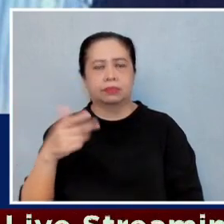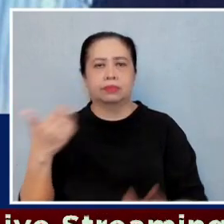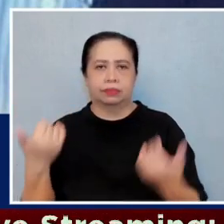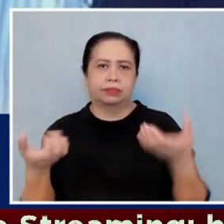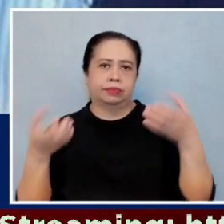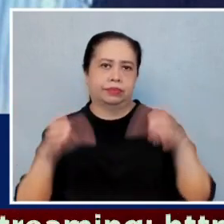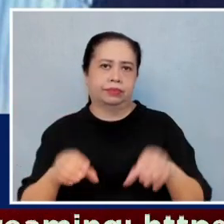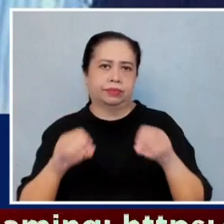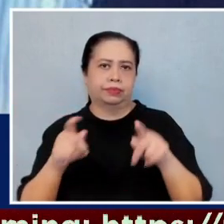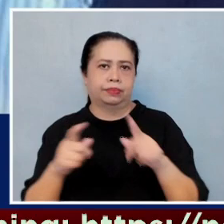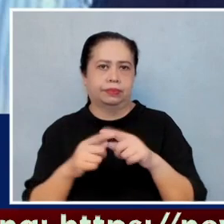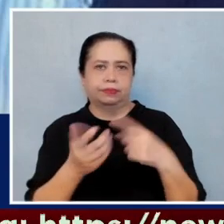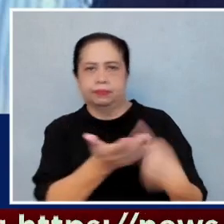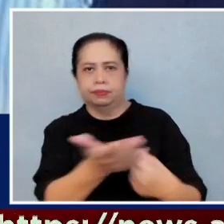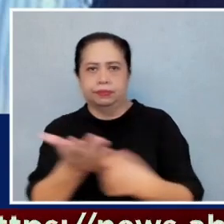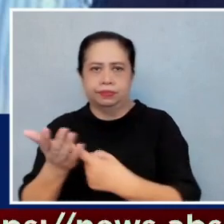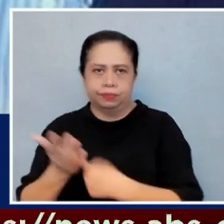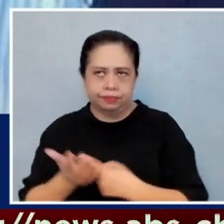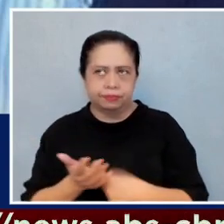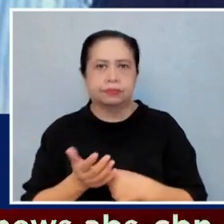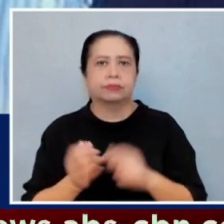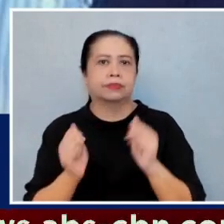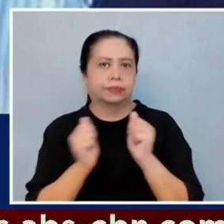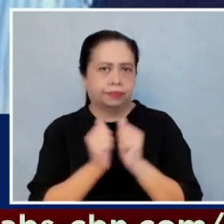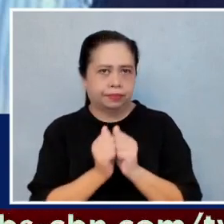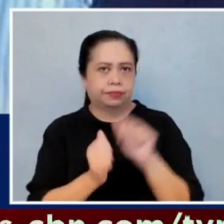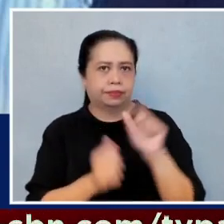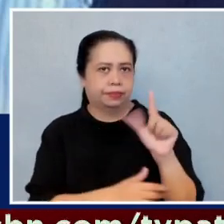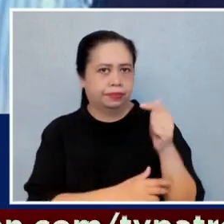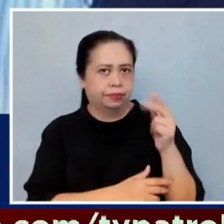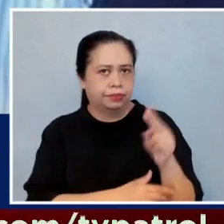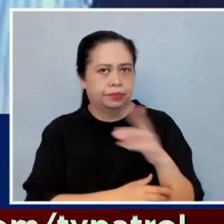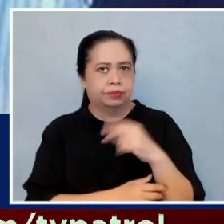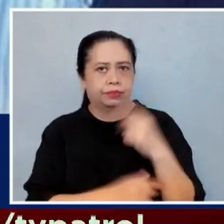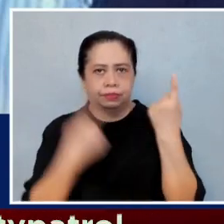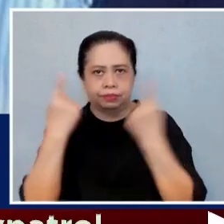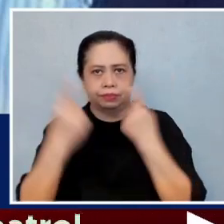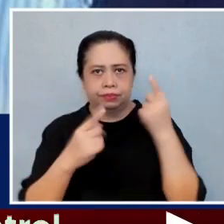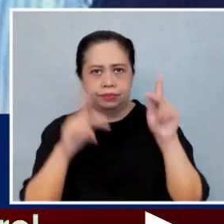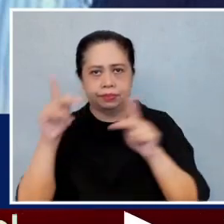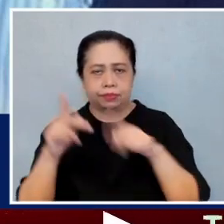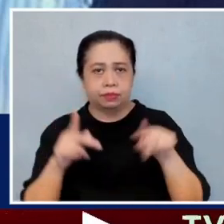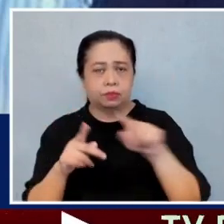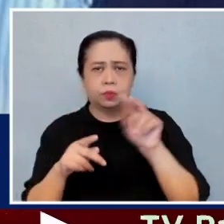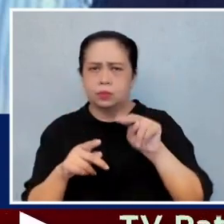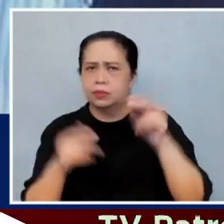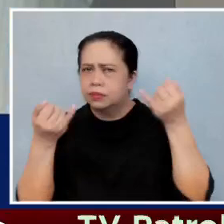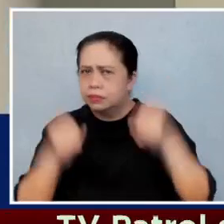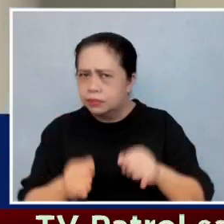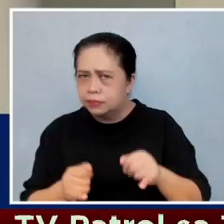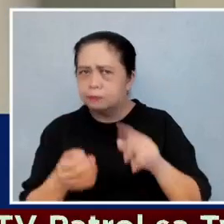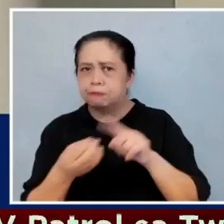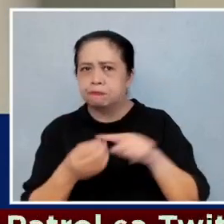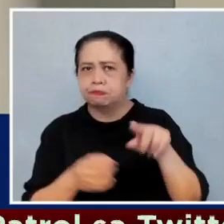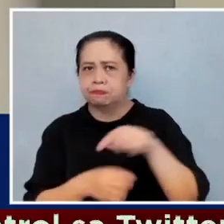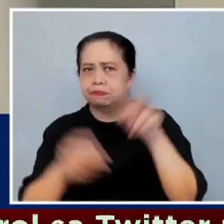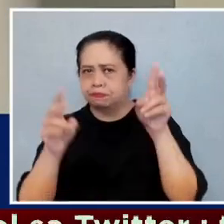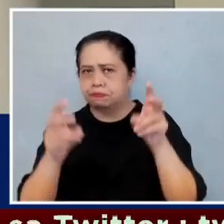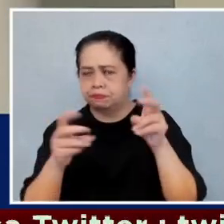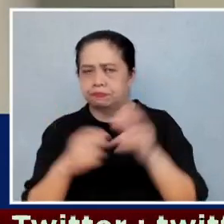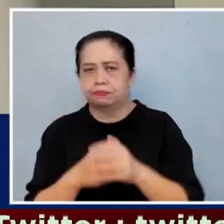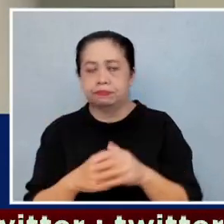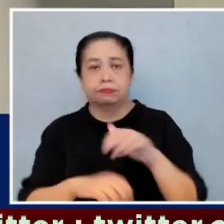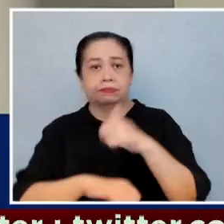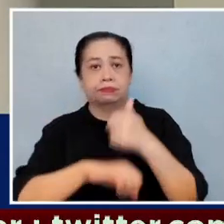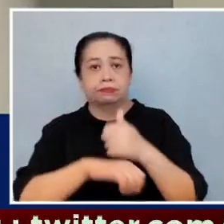ito para mapag-usapan nila kasama ang mga LGU at stakeholders ang mga issue ukol dito. Itinakda ng